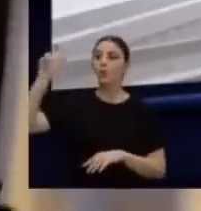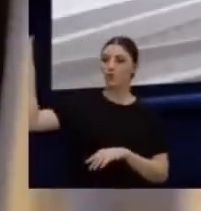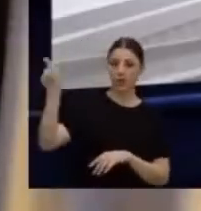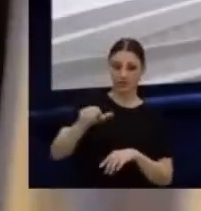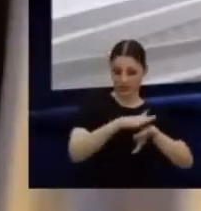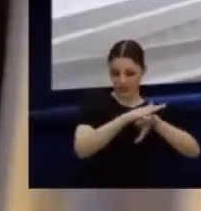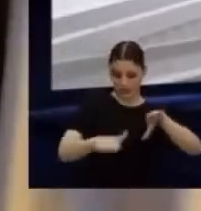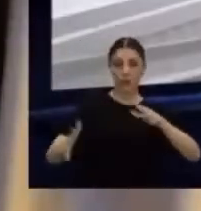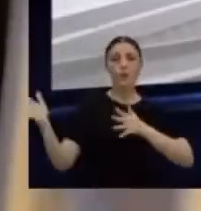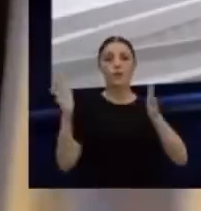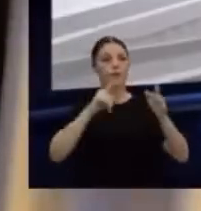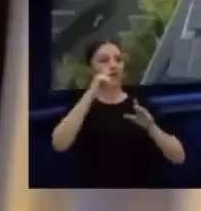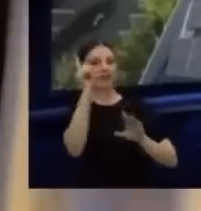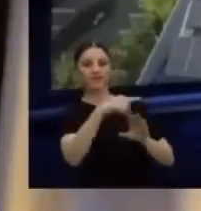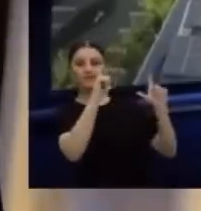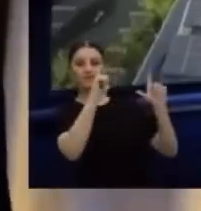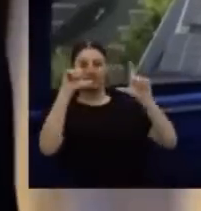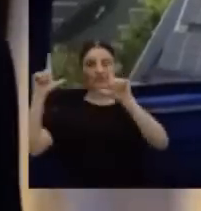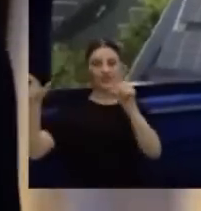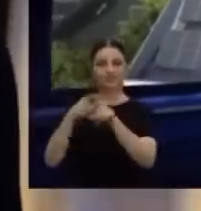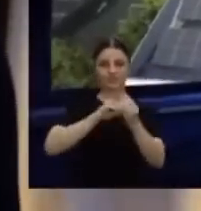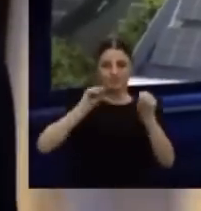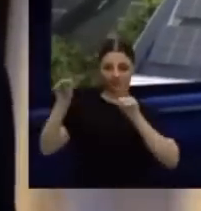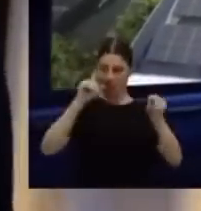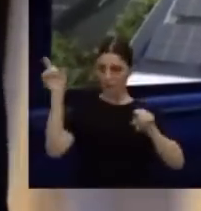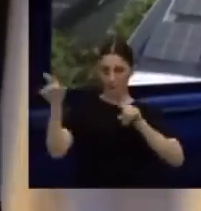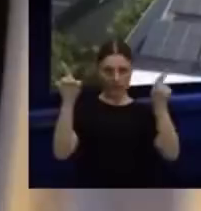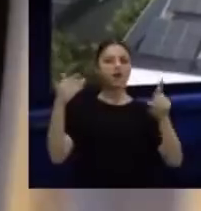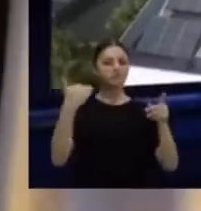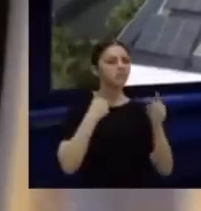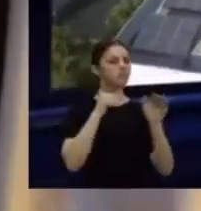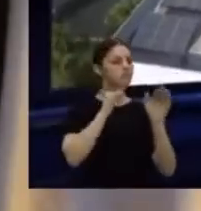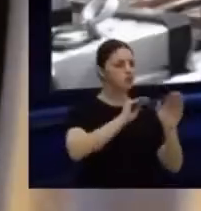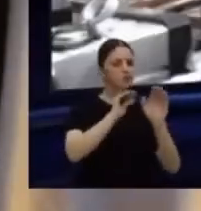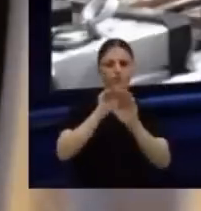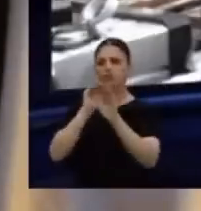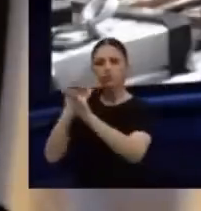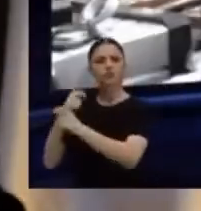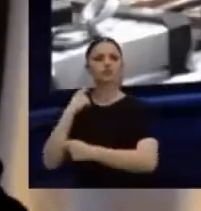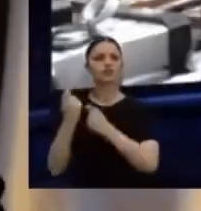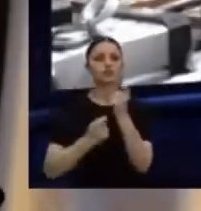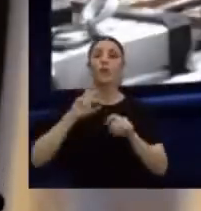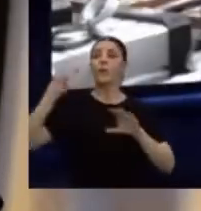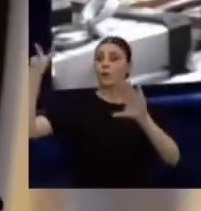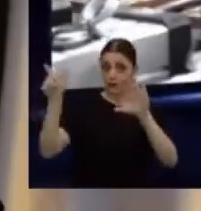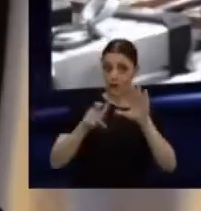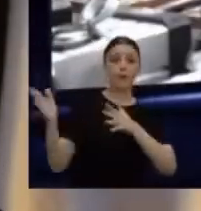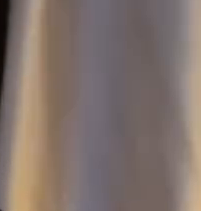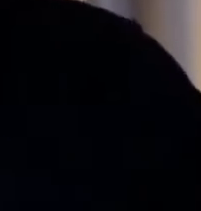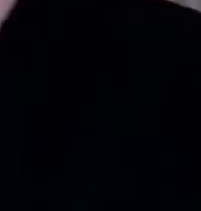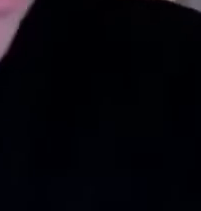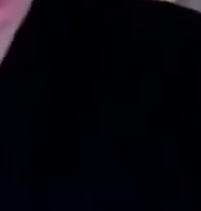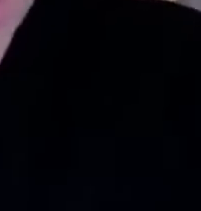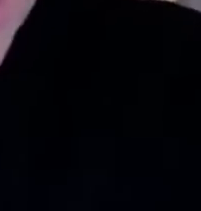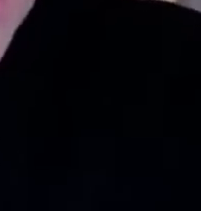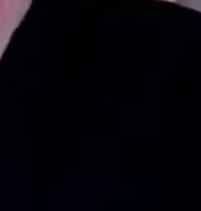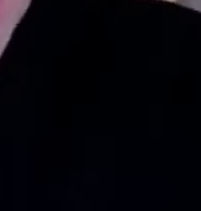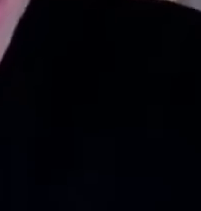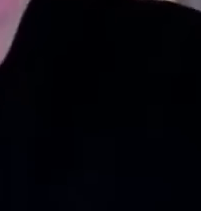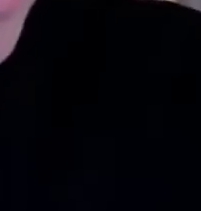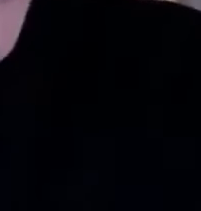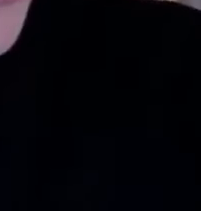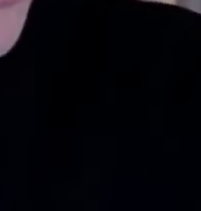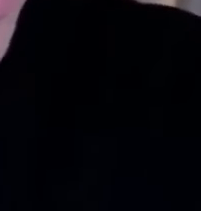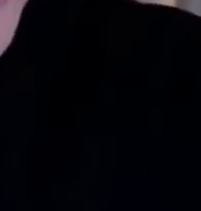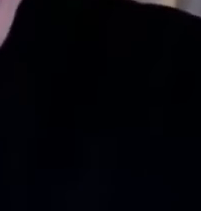değil Nasıl değişebiliyor böyle değişiyor demek ve gelelim ittifaklara şöyle bir bakalım birazdan anket paylaşacağım sizlerle son anket